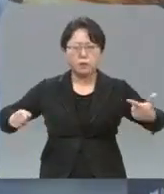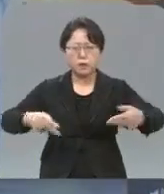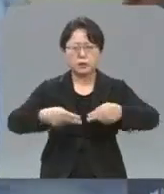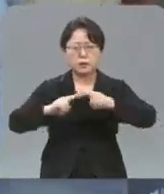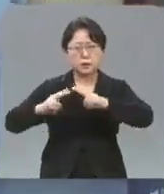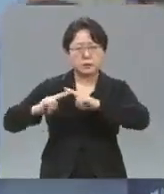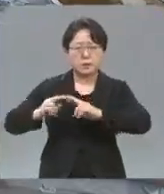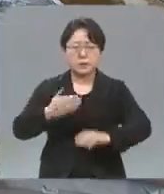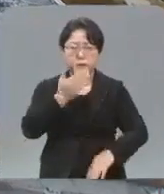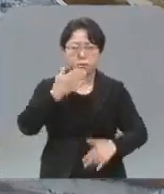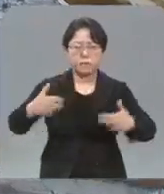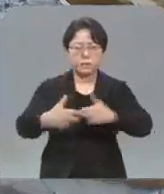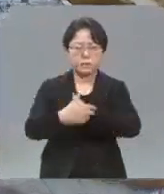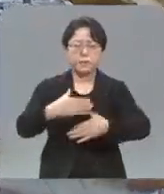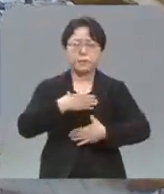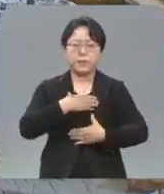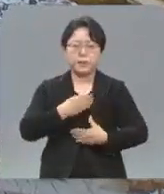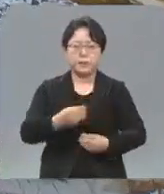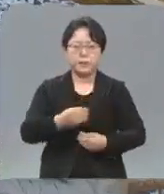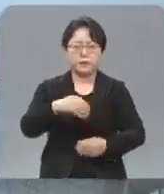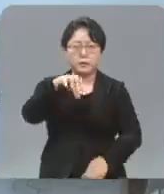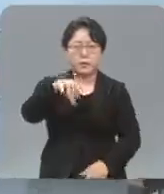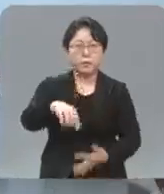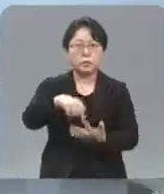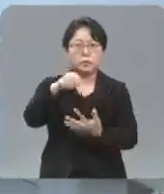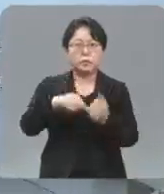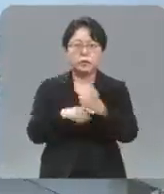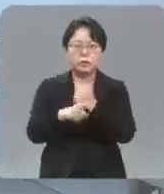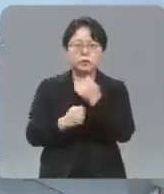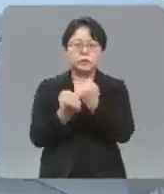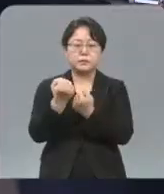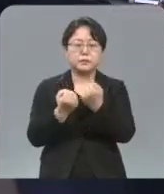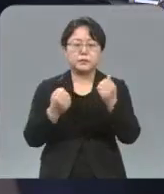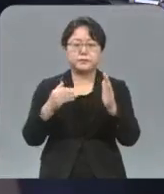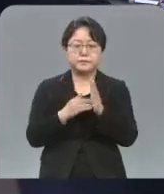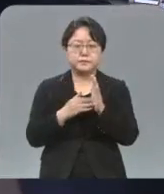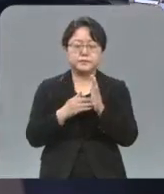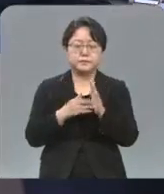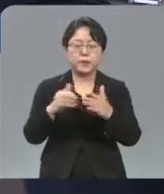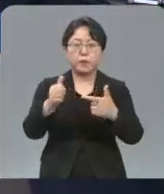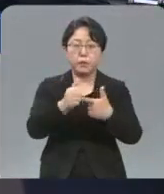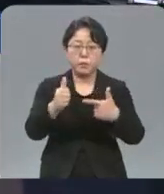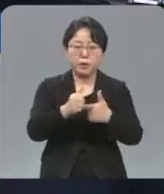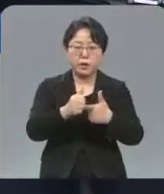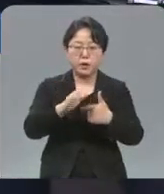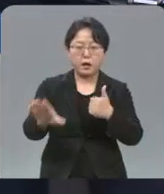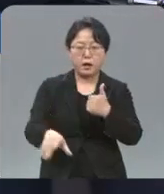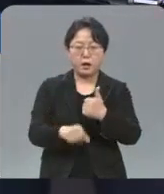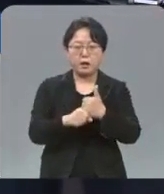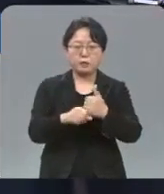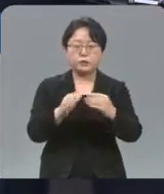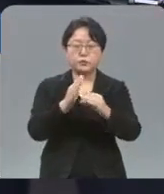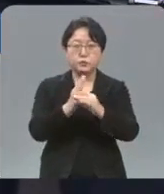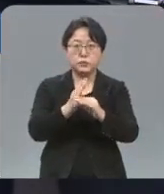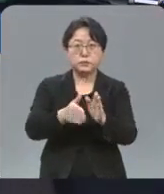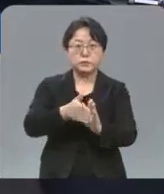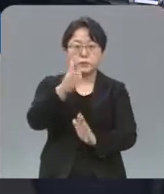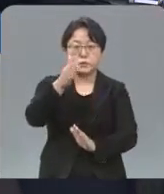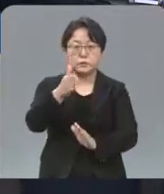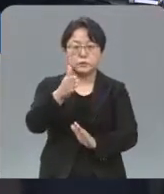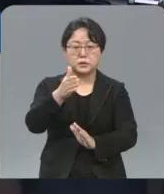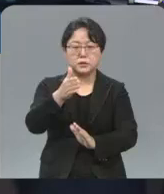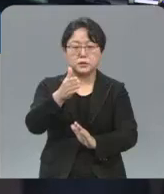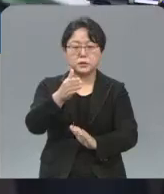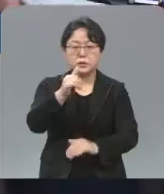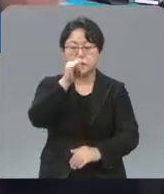가능하고 교통도 편리하다며 입지 선정 이유를 설명했습니다. 호남권을 아우르고 있는 중심도시를 그런 기능을